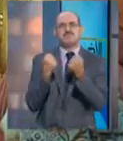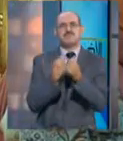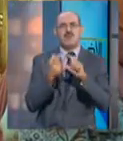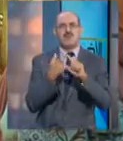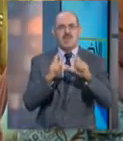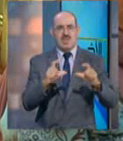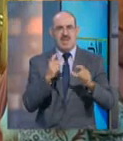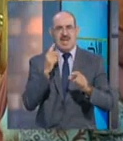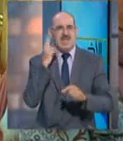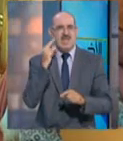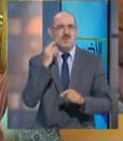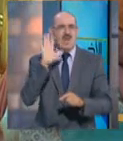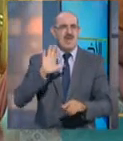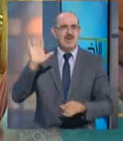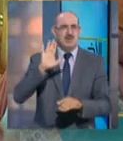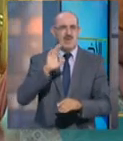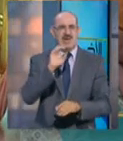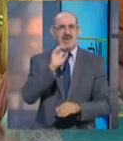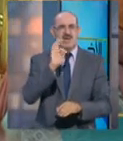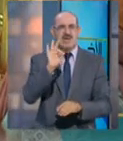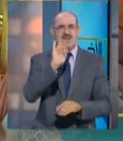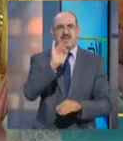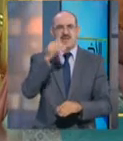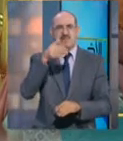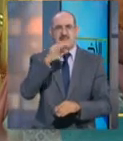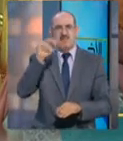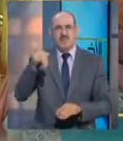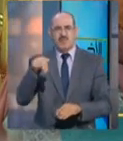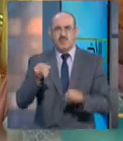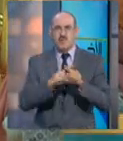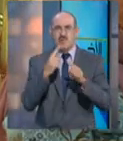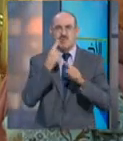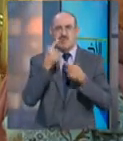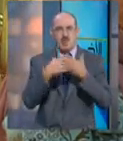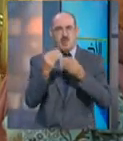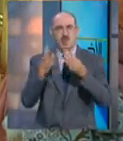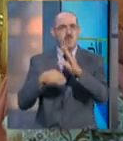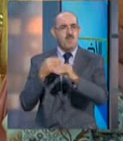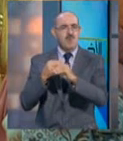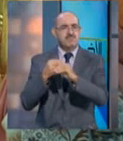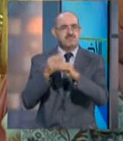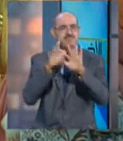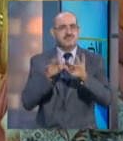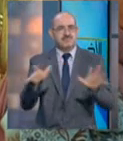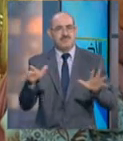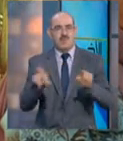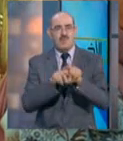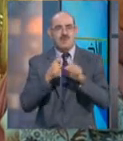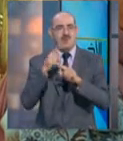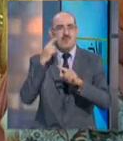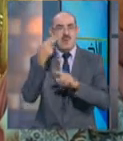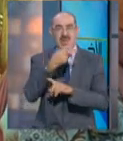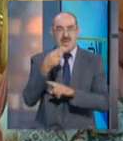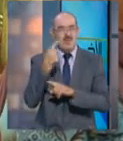التقليدية الموجودة في منطقة ميمون وإخراجها إلى العالمية، هذا هو الأساس، وحتى على المستوى